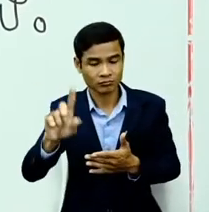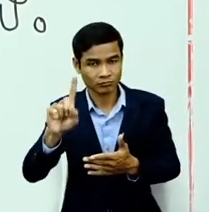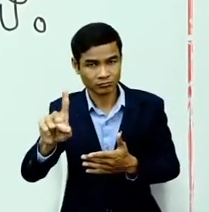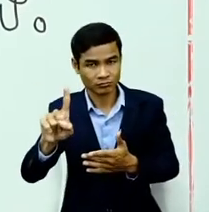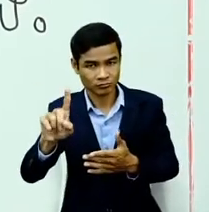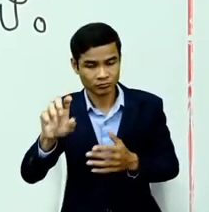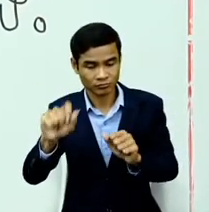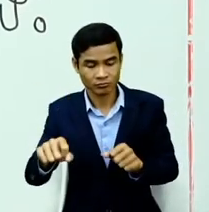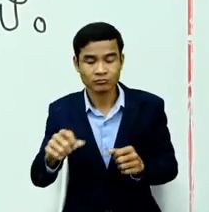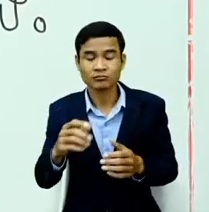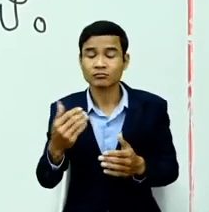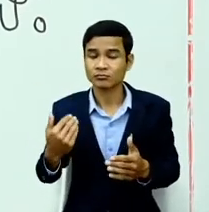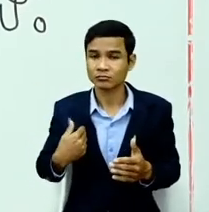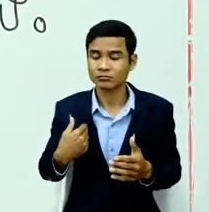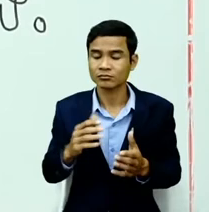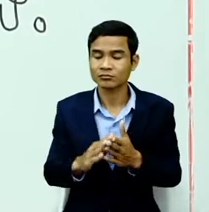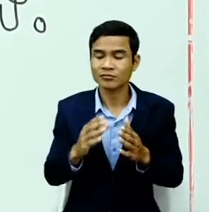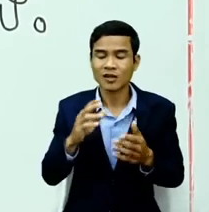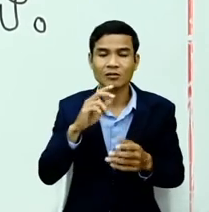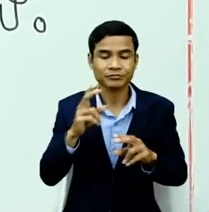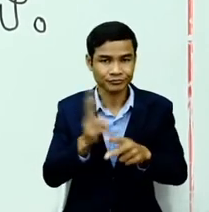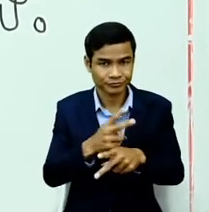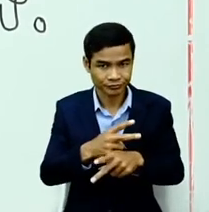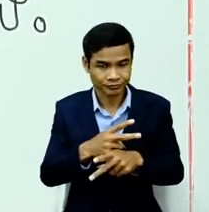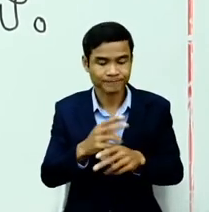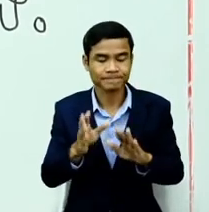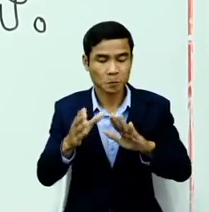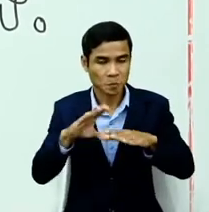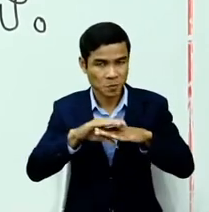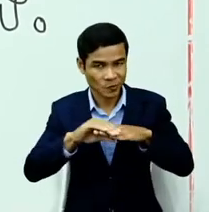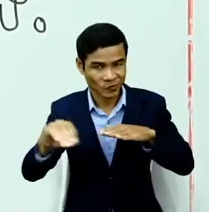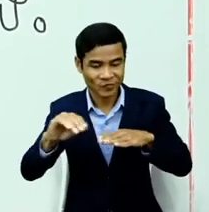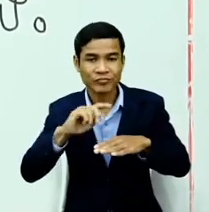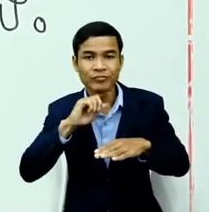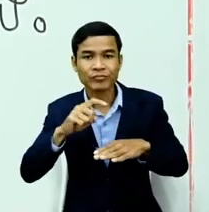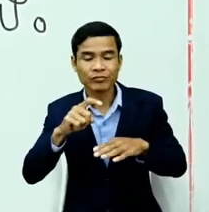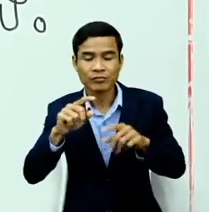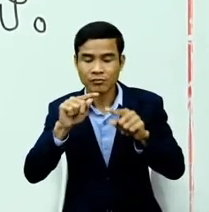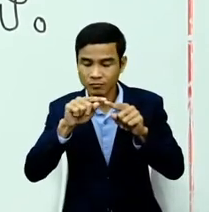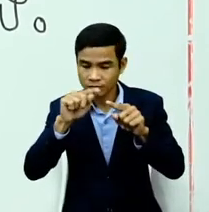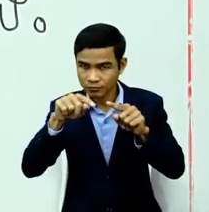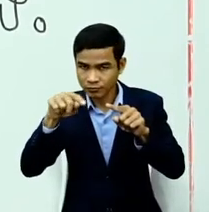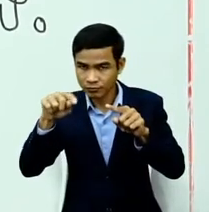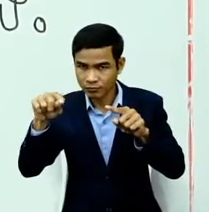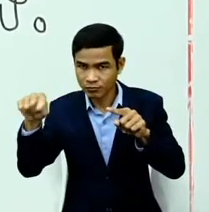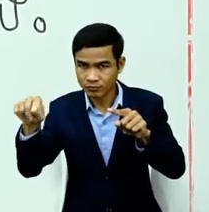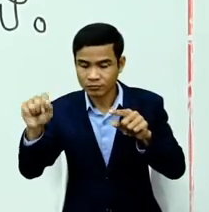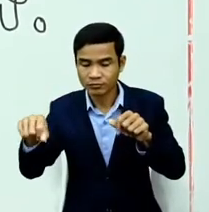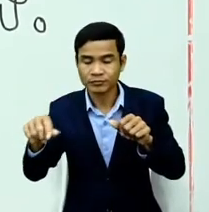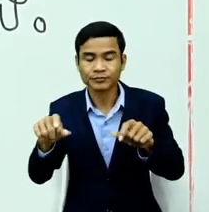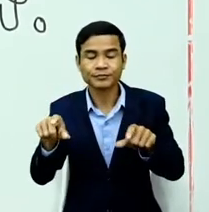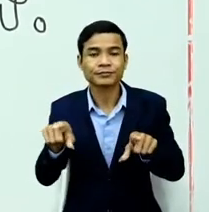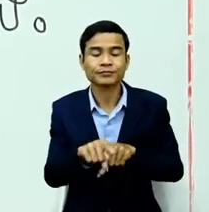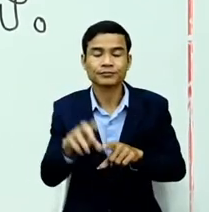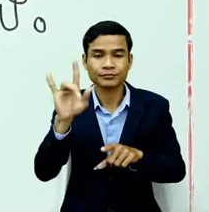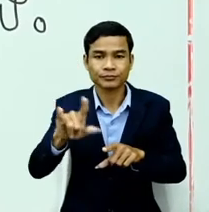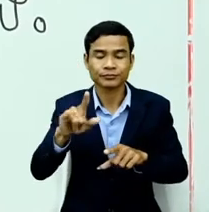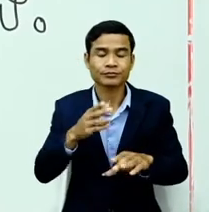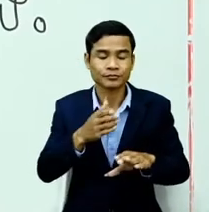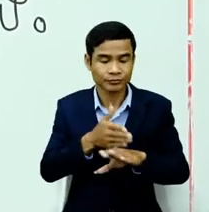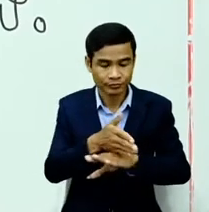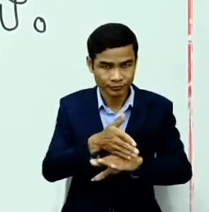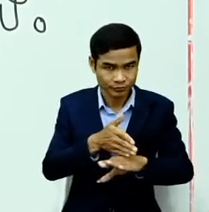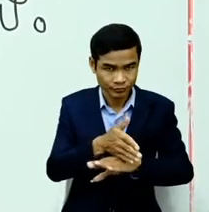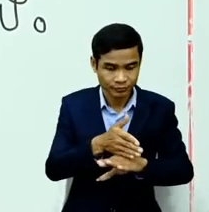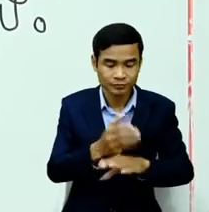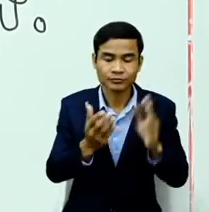ងចាដែលមានចាធ្វើពីបន្ទះដែកចាហើយមានថ្មិញតូចតូចញឹកហើយគេប្រើវាសម្រាប់ចា